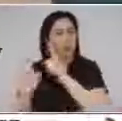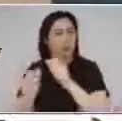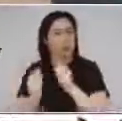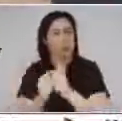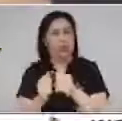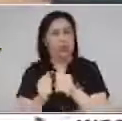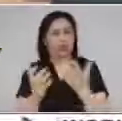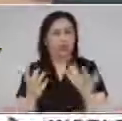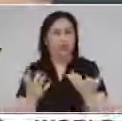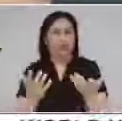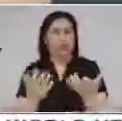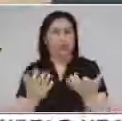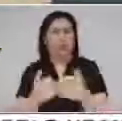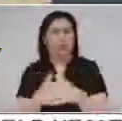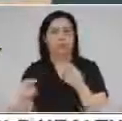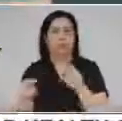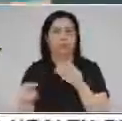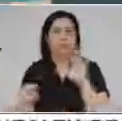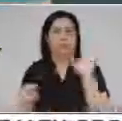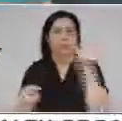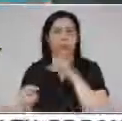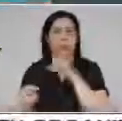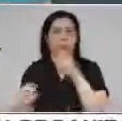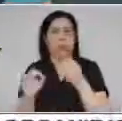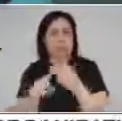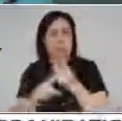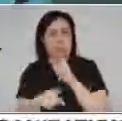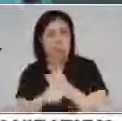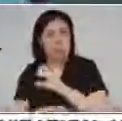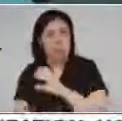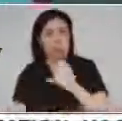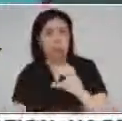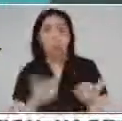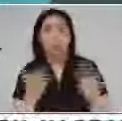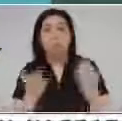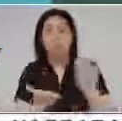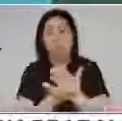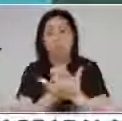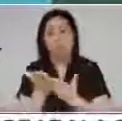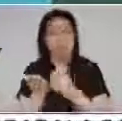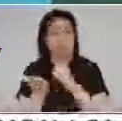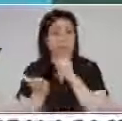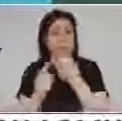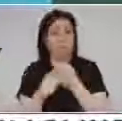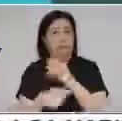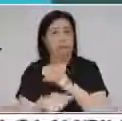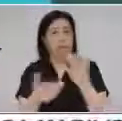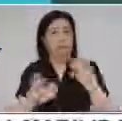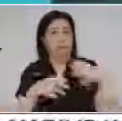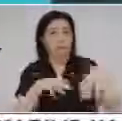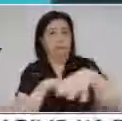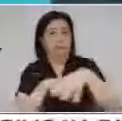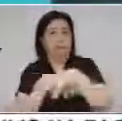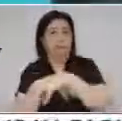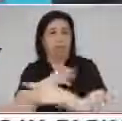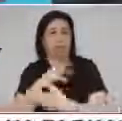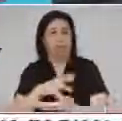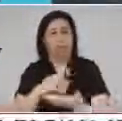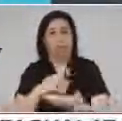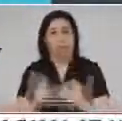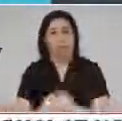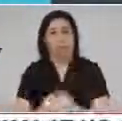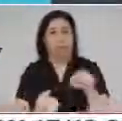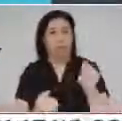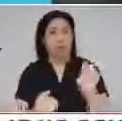ako, panawagan ko, magkusa na yung mga pumunta dyan. Ito, na siguro patok na patok sila ngayon. At pumunta na sila sa mga barangay nila